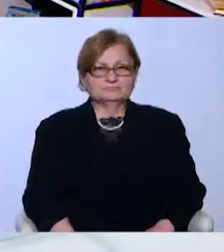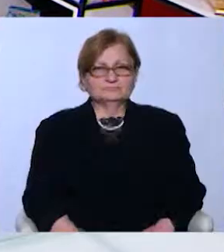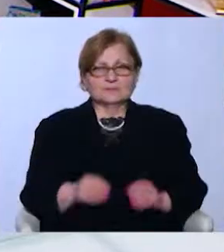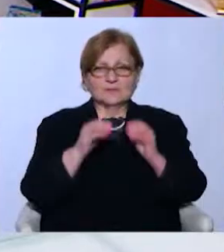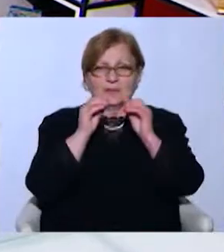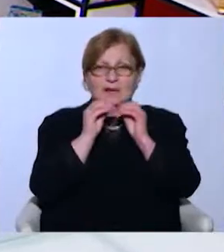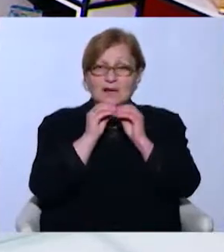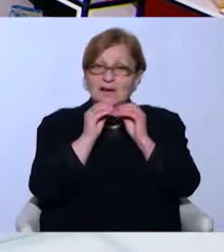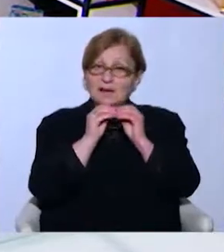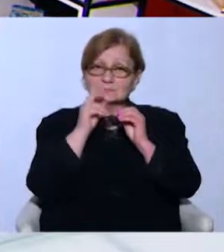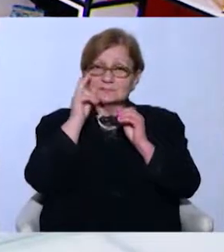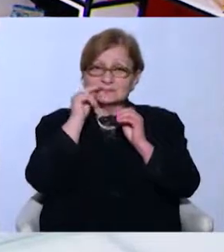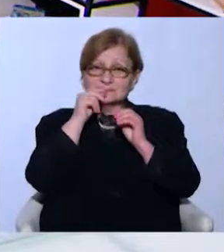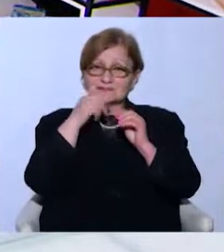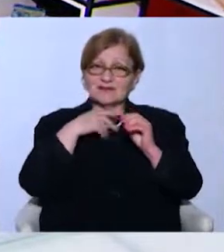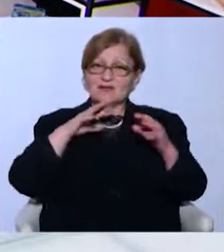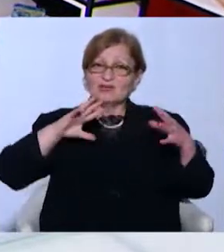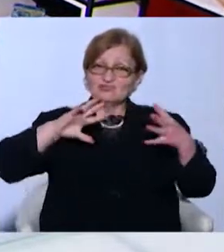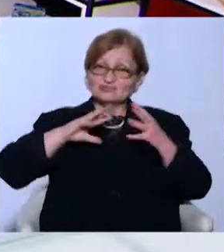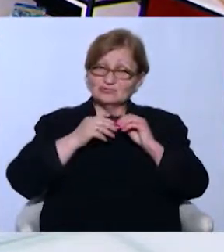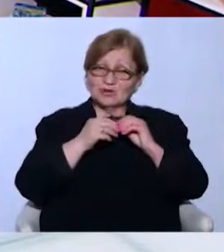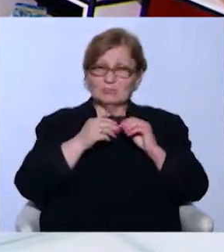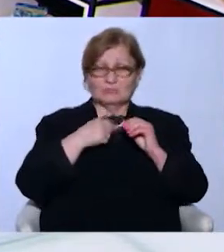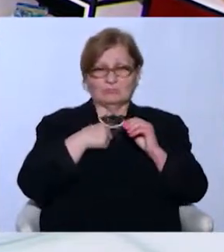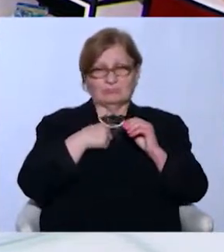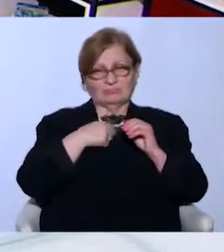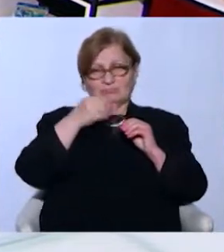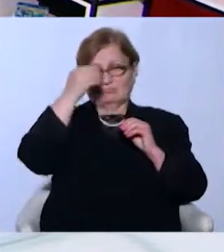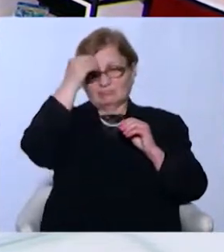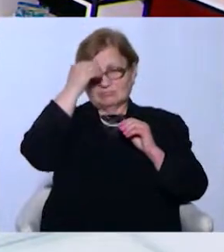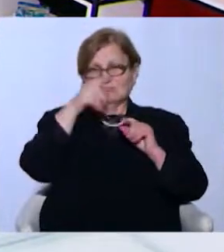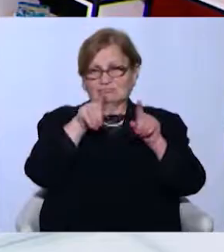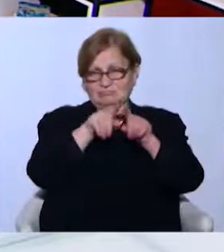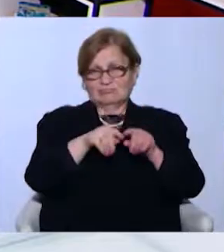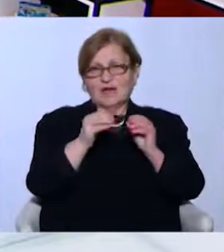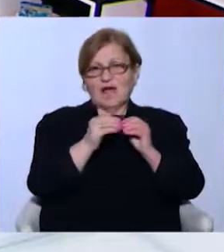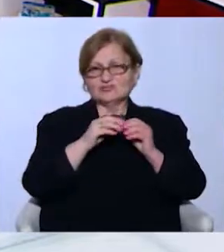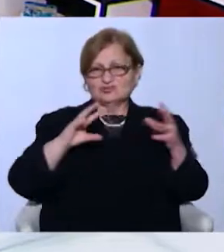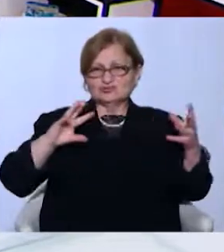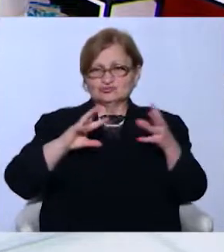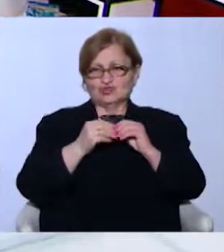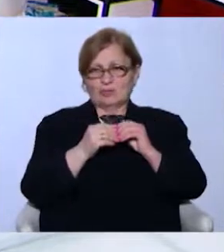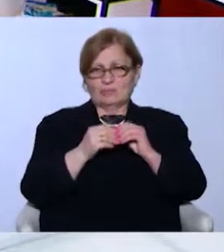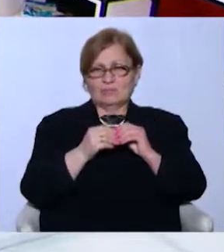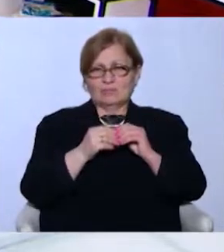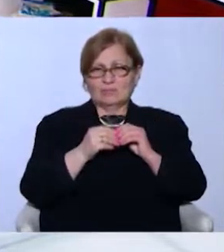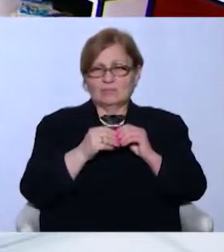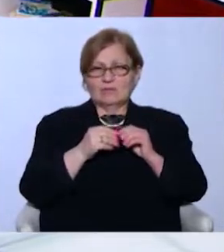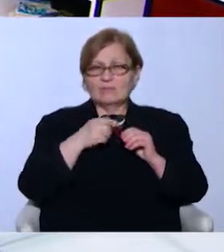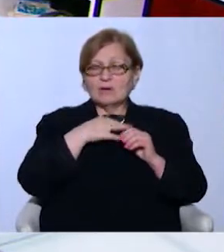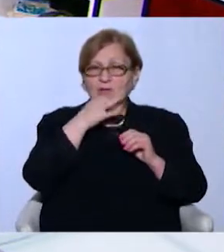10 რიცხვის ჯამის სახე წარმოვიდგინე 40, სადაც არის 4 4 4. 30 წარმოვიდგინე 10 რიცხვის ჯამი, იმიტომ რომ